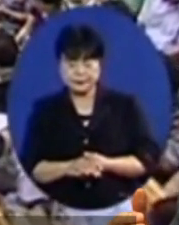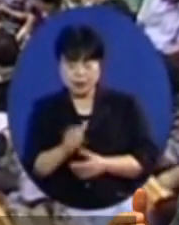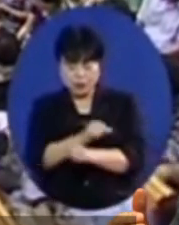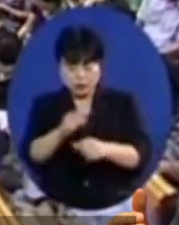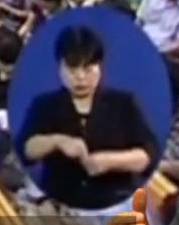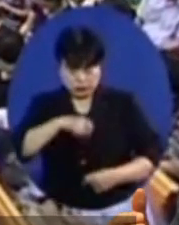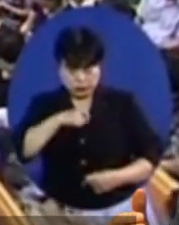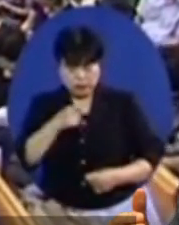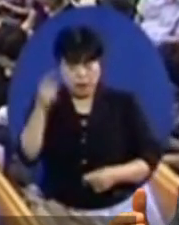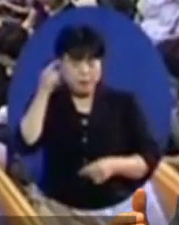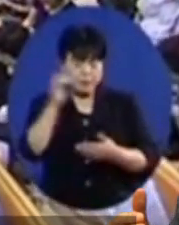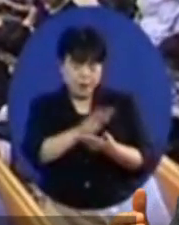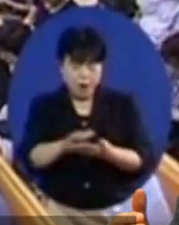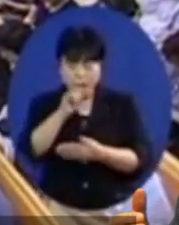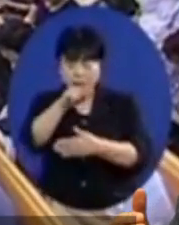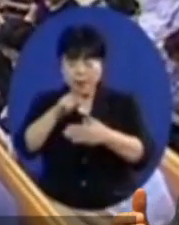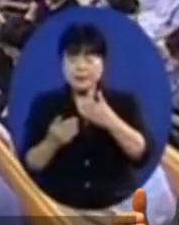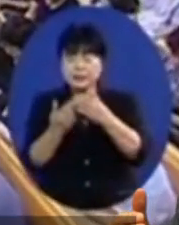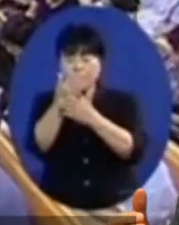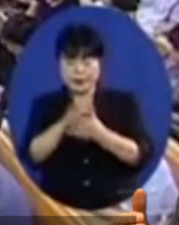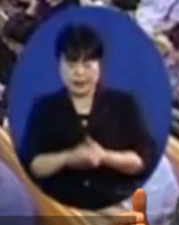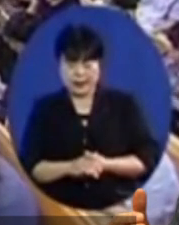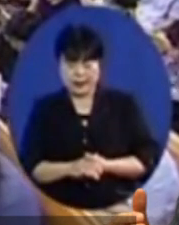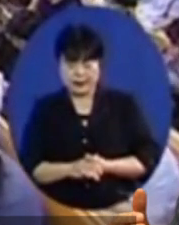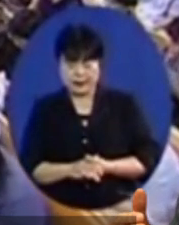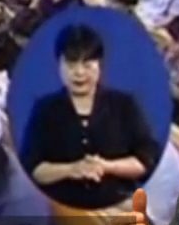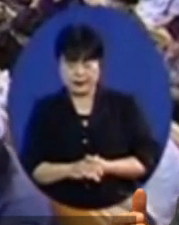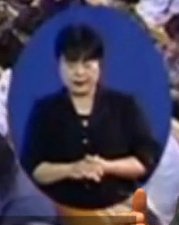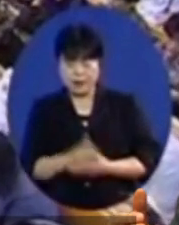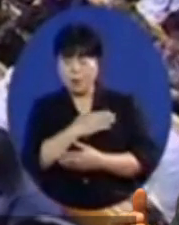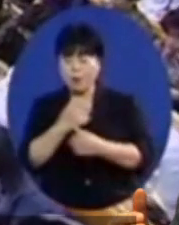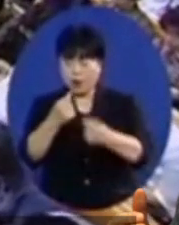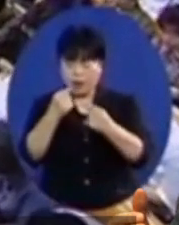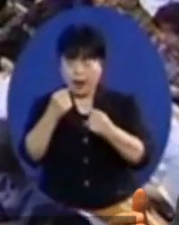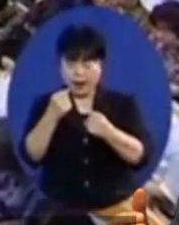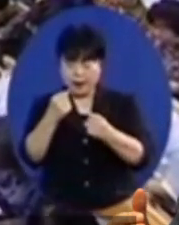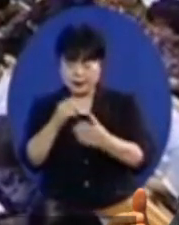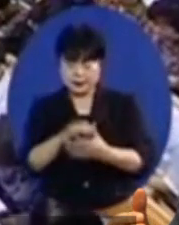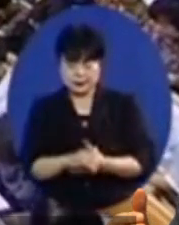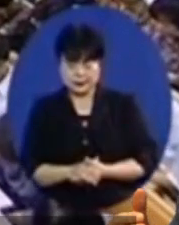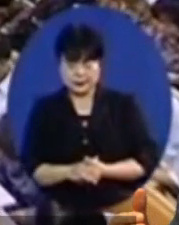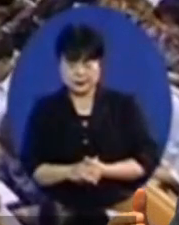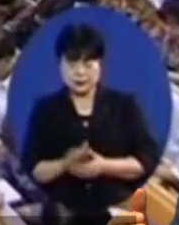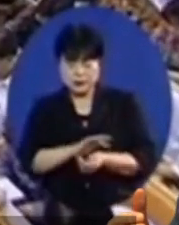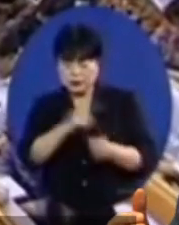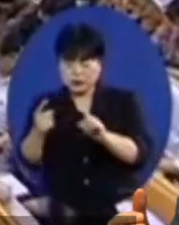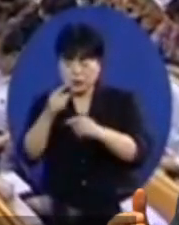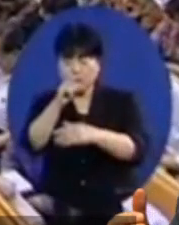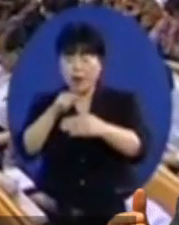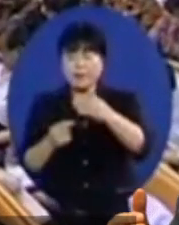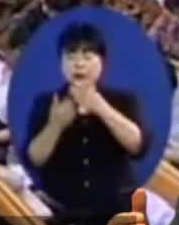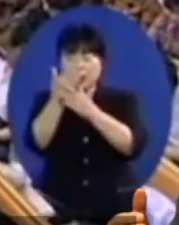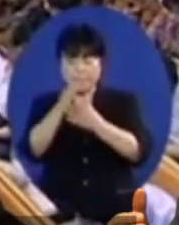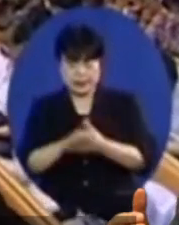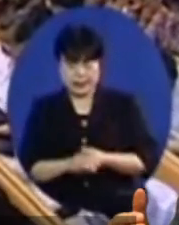용서와 의와 평안도 마음에서 나오고 건강과 치료도 마음에서